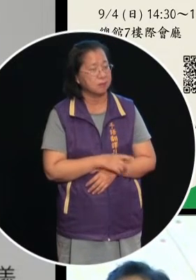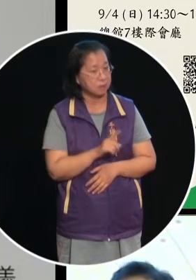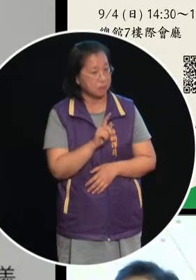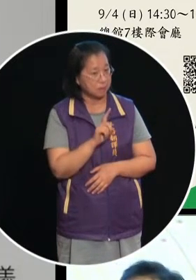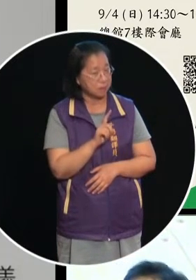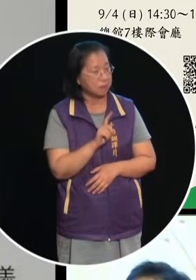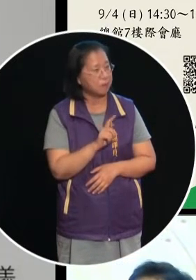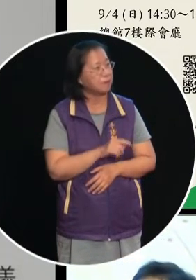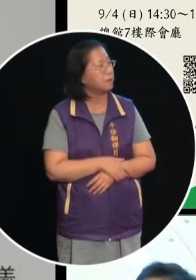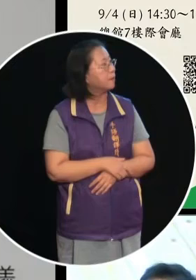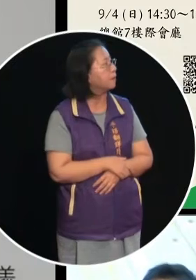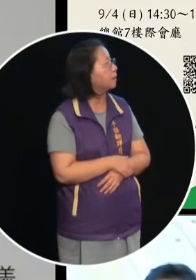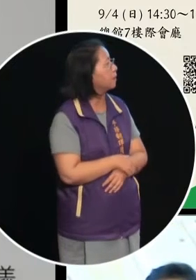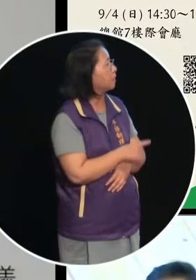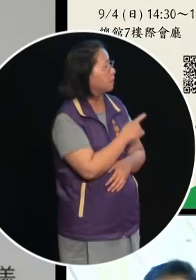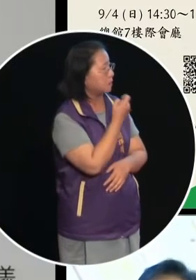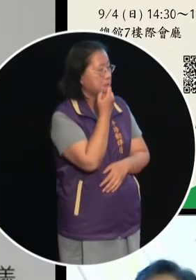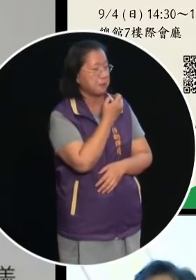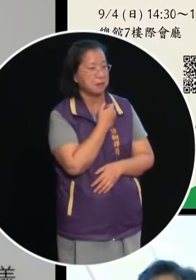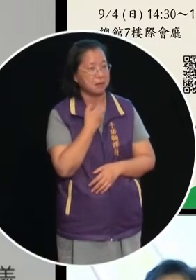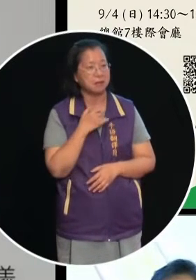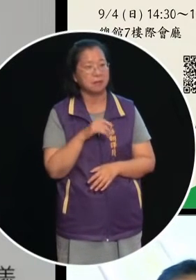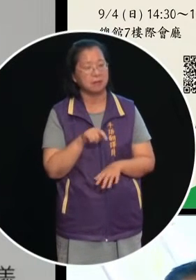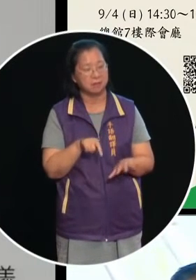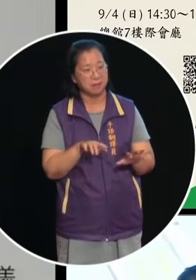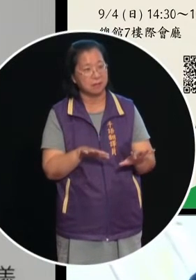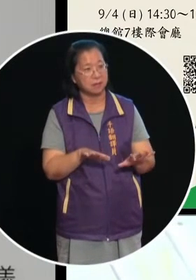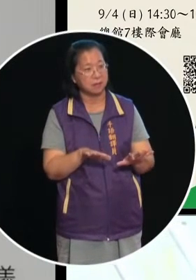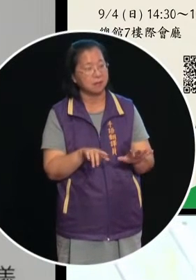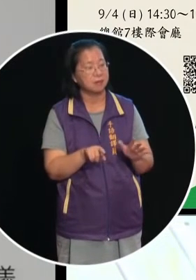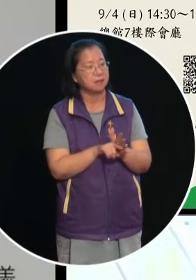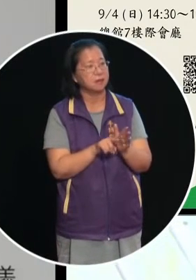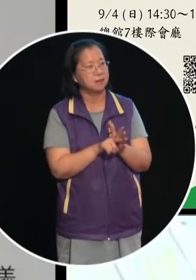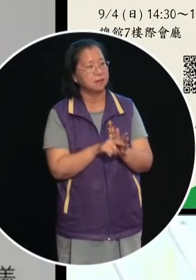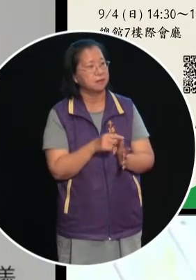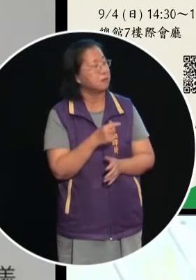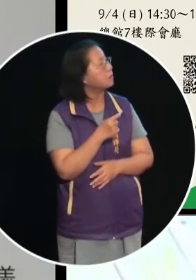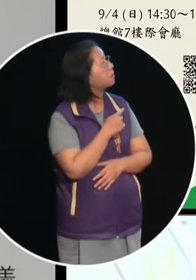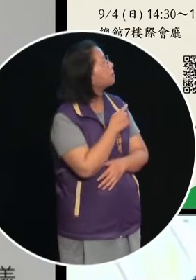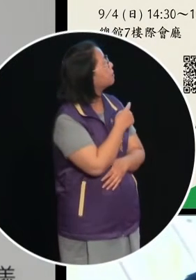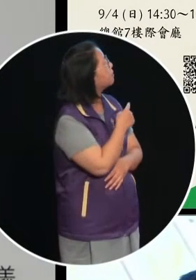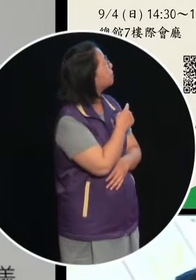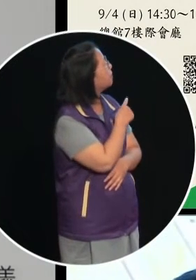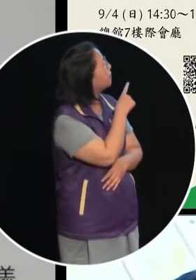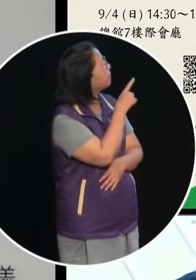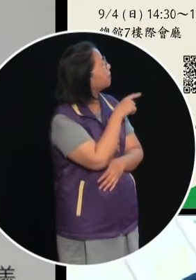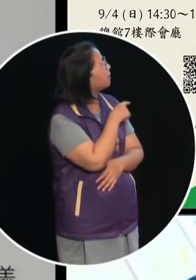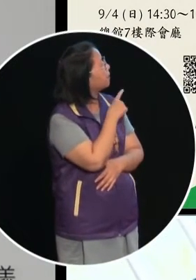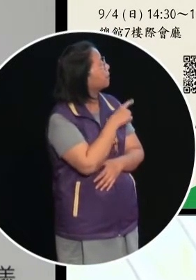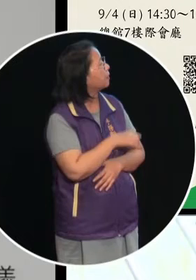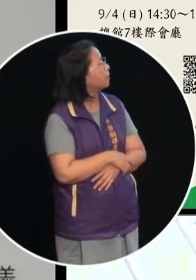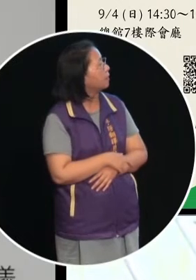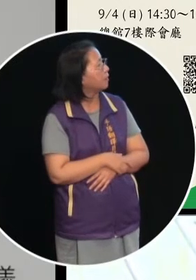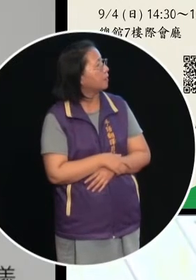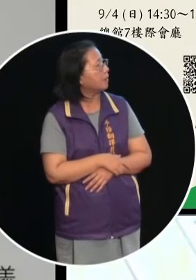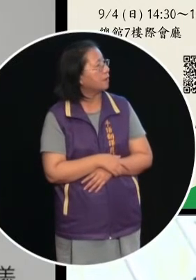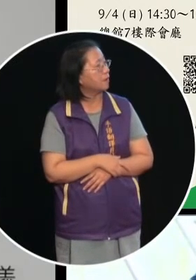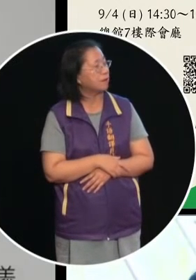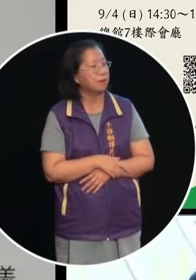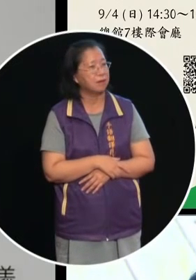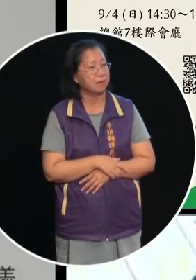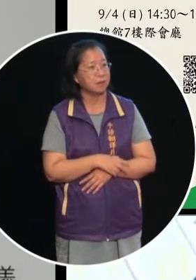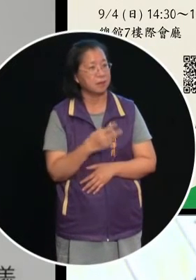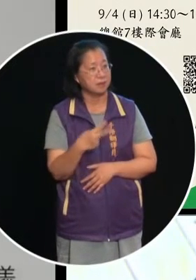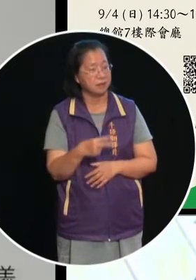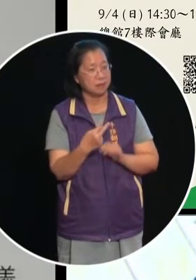了。这个可能这个说法是有一点太冷酷嘛。不过作为一个政治观察者，还要